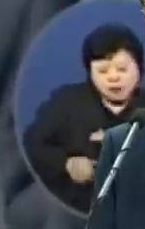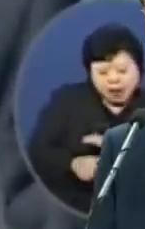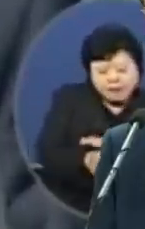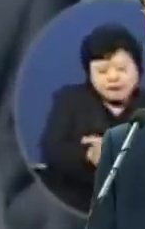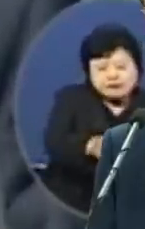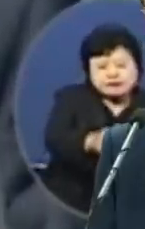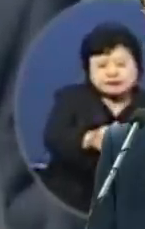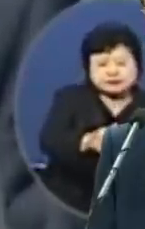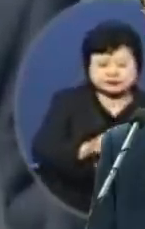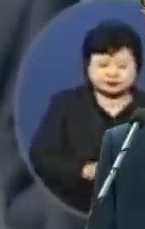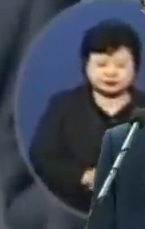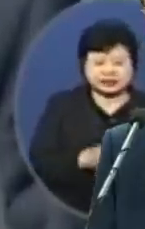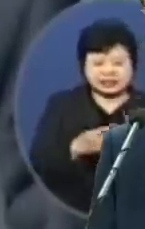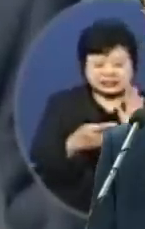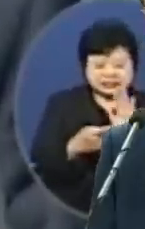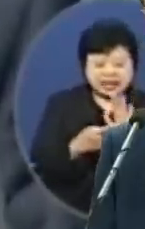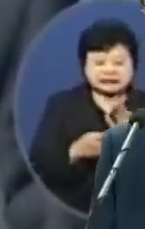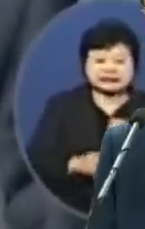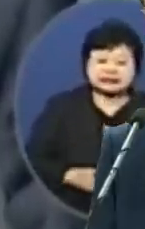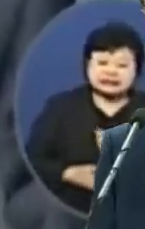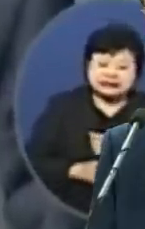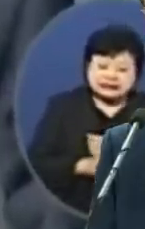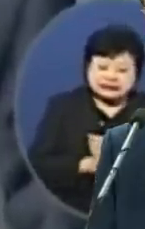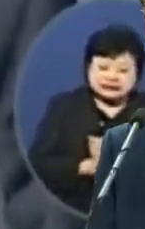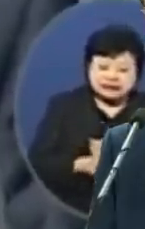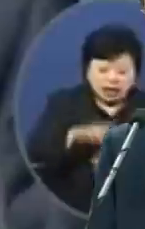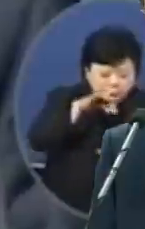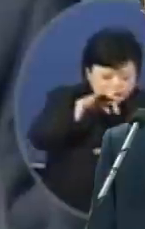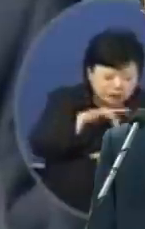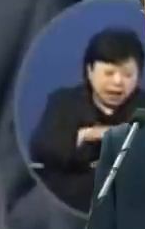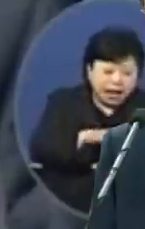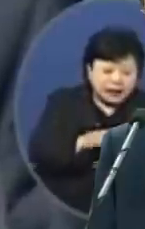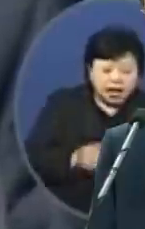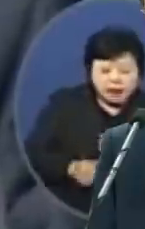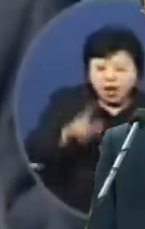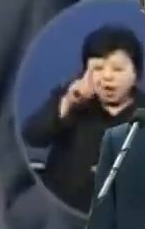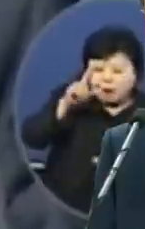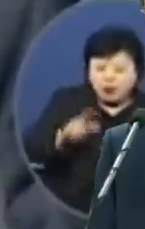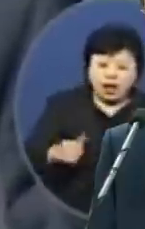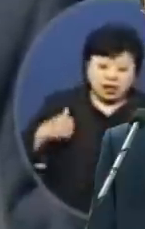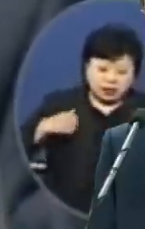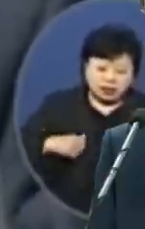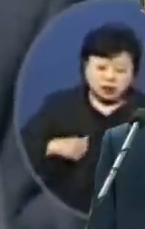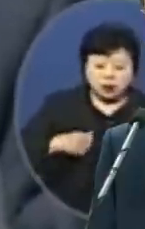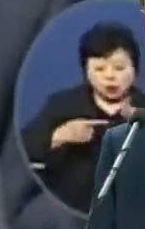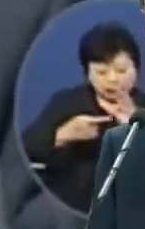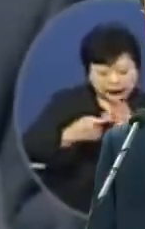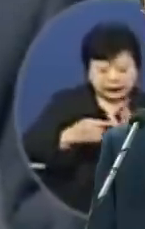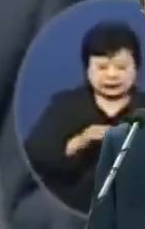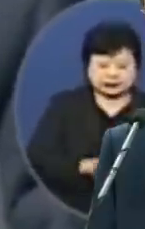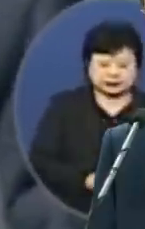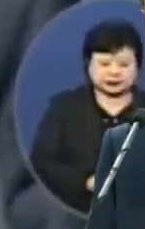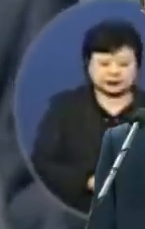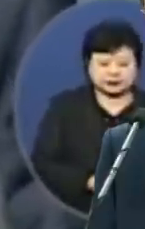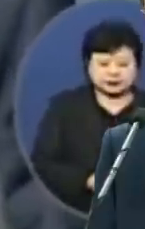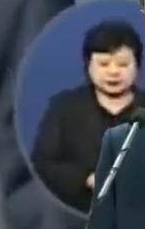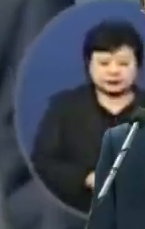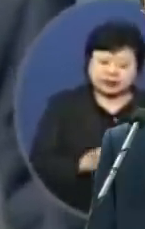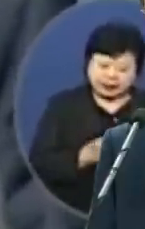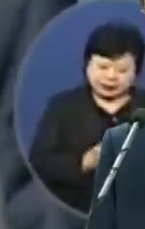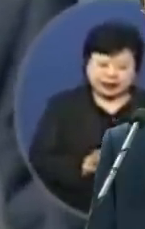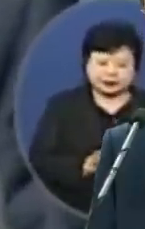여러분 상징적으로 말한 것이지 마귀가 뱀의 형상을 입고 나타난 것입니다.